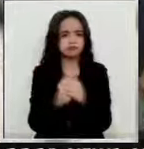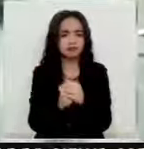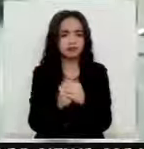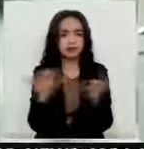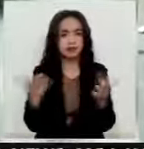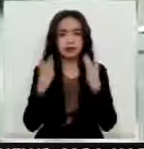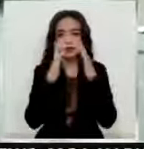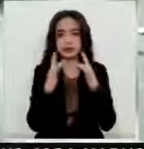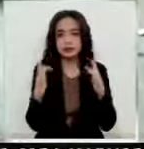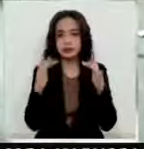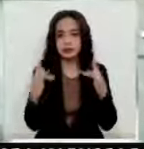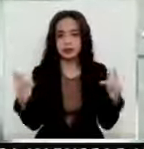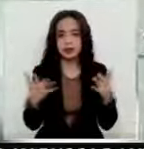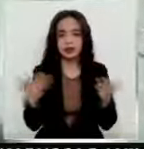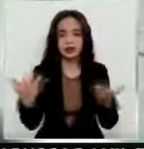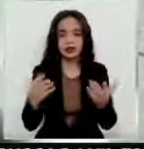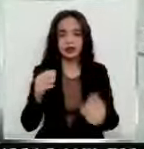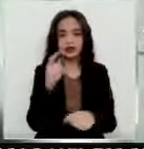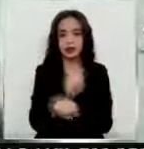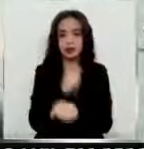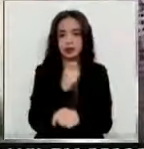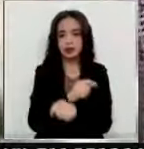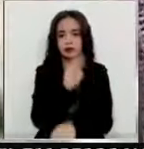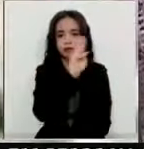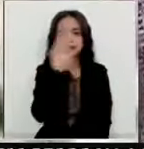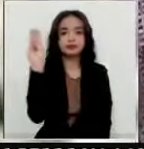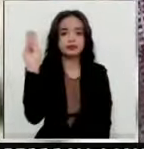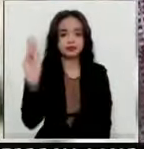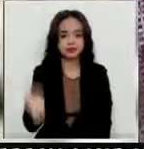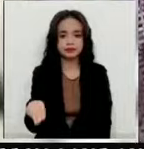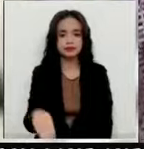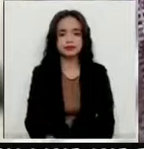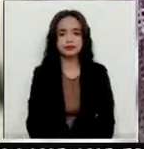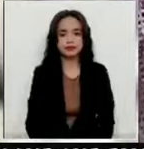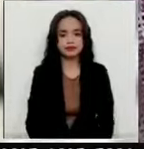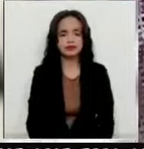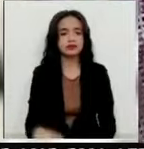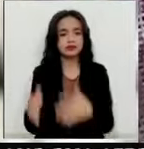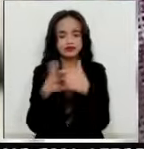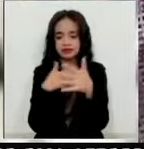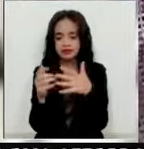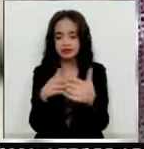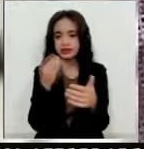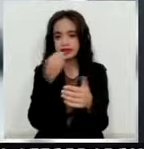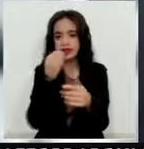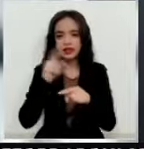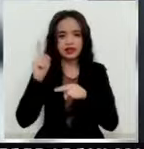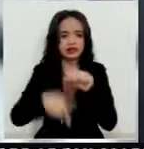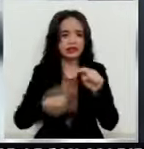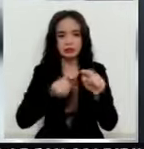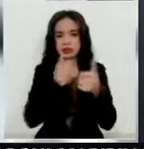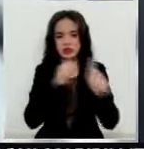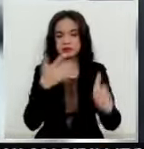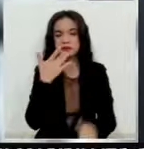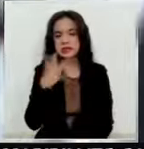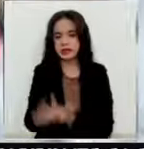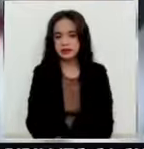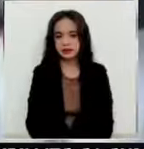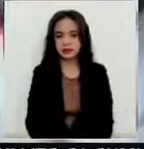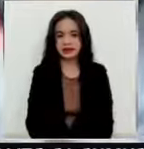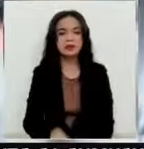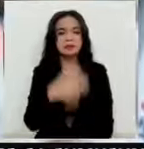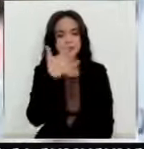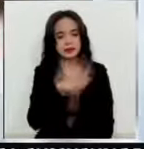na ito sa Balut Tondo, Maynila. Kahit na nakaka-high-blood, hindi po maiwasan talaga. Masarap eh. Masarap yung bawal.